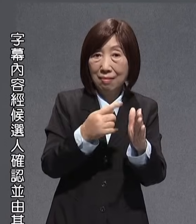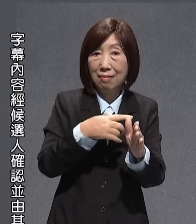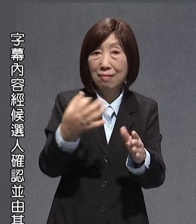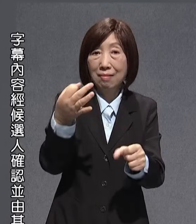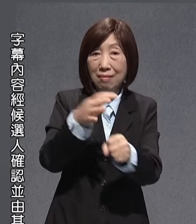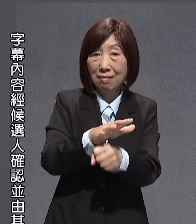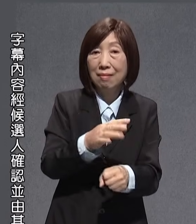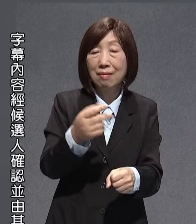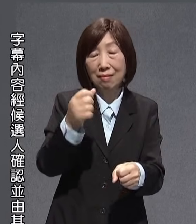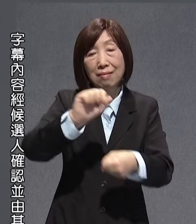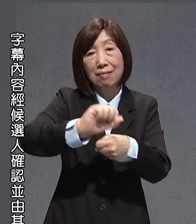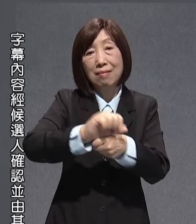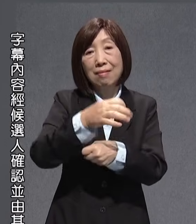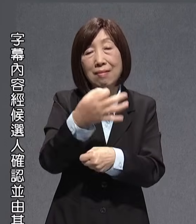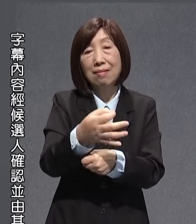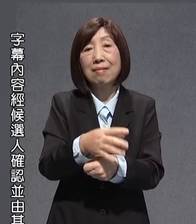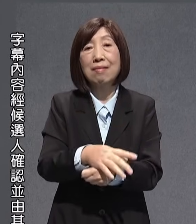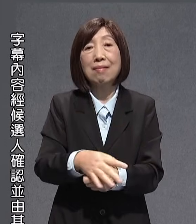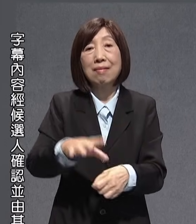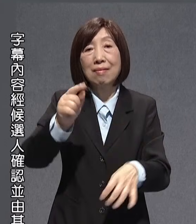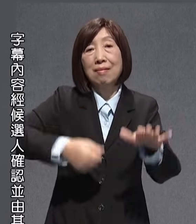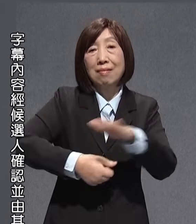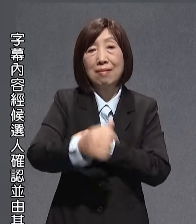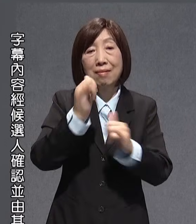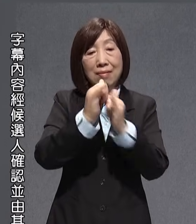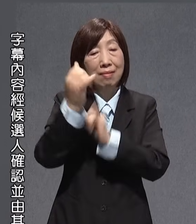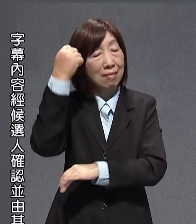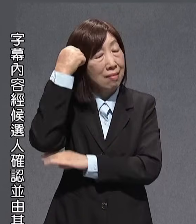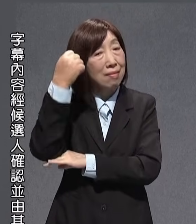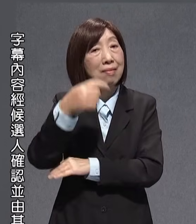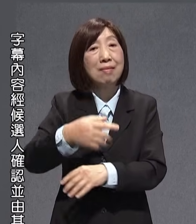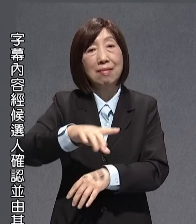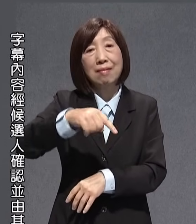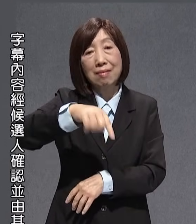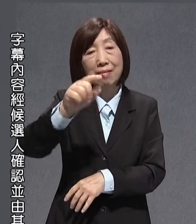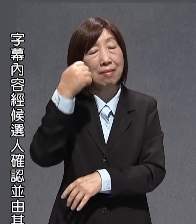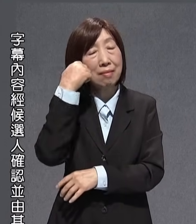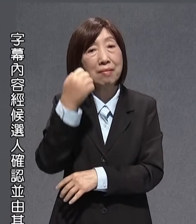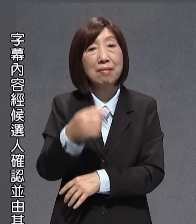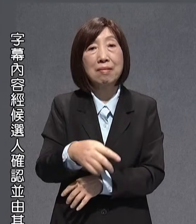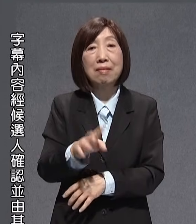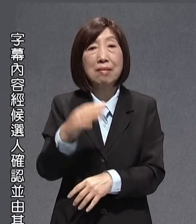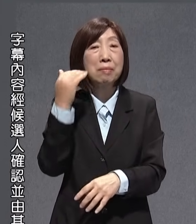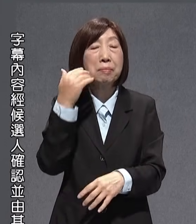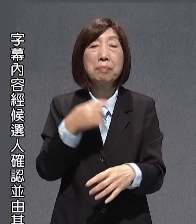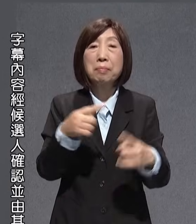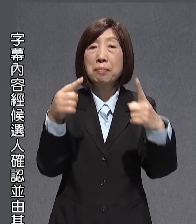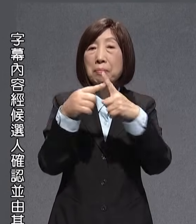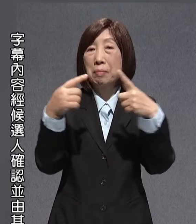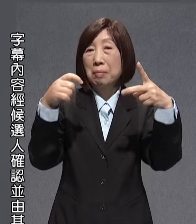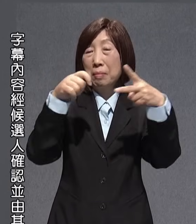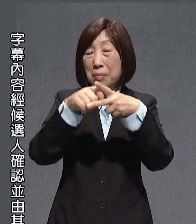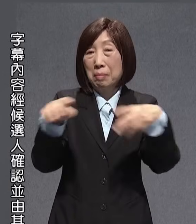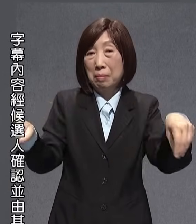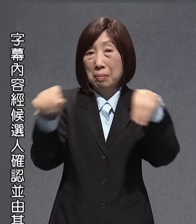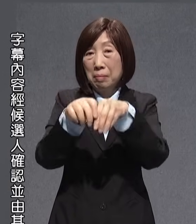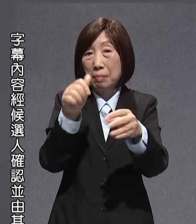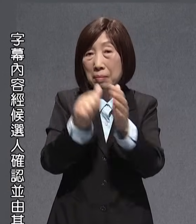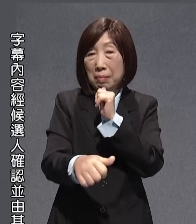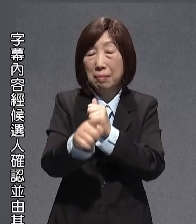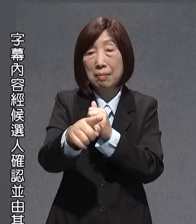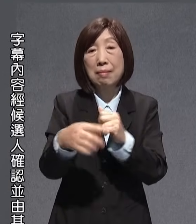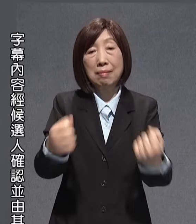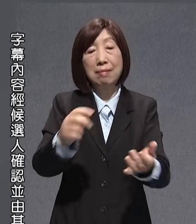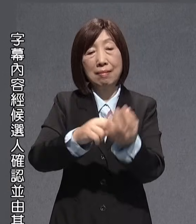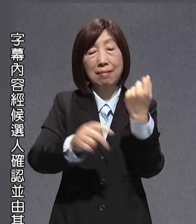贴，优先入住社会住宅。关于人工生殖法，人工生殖法在立法院卡关多